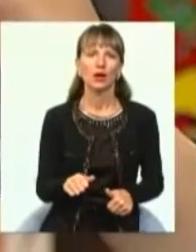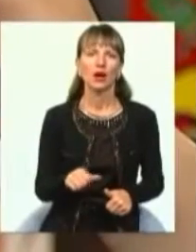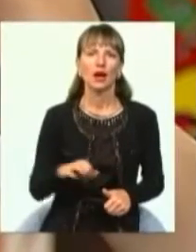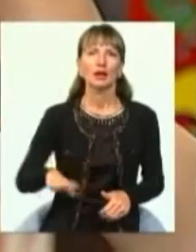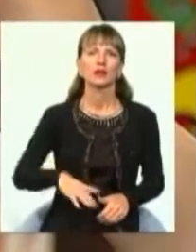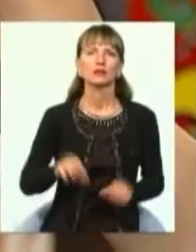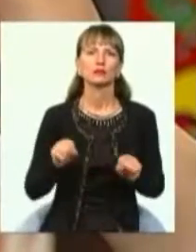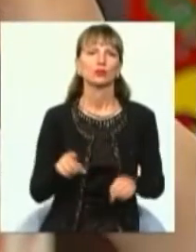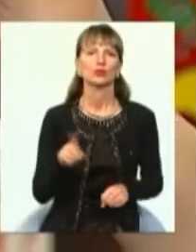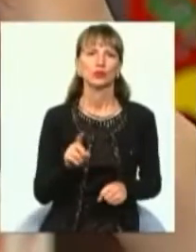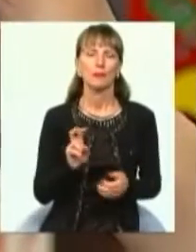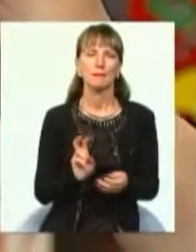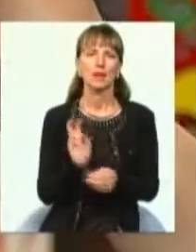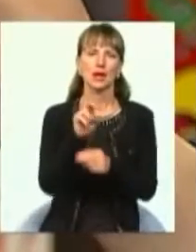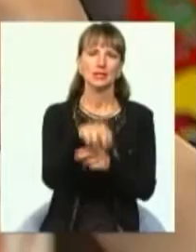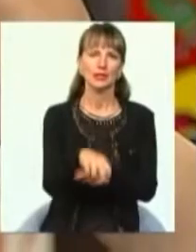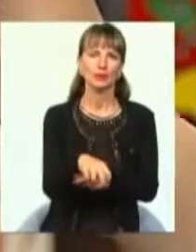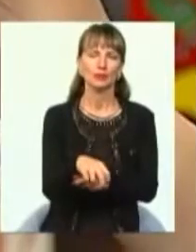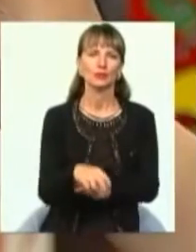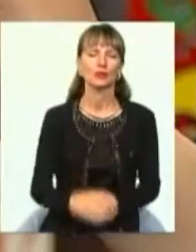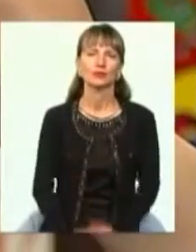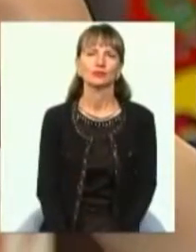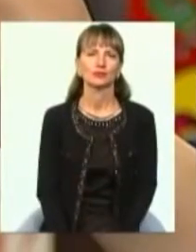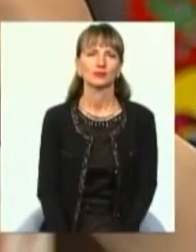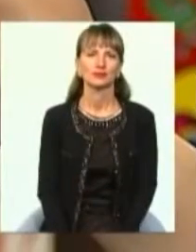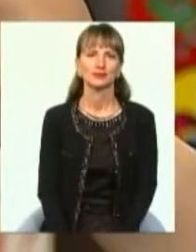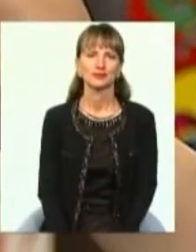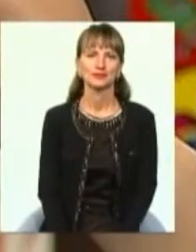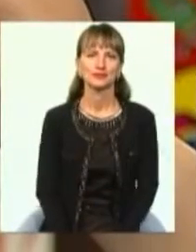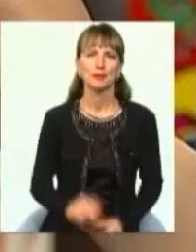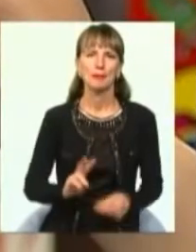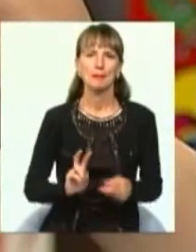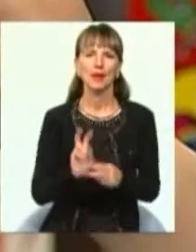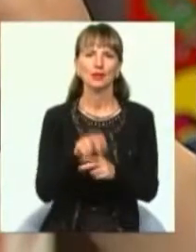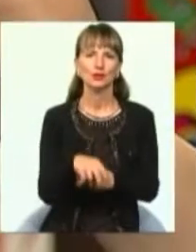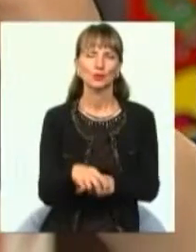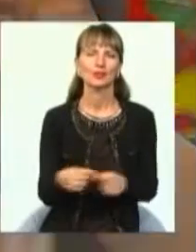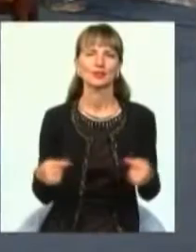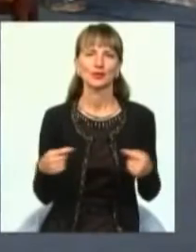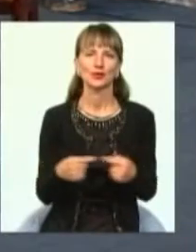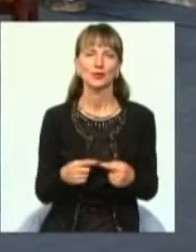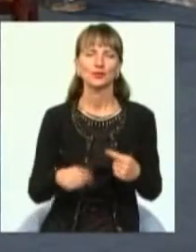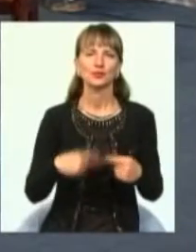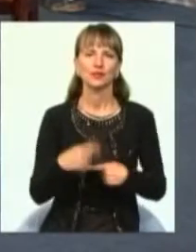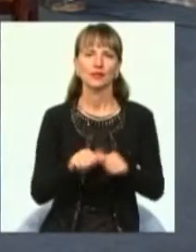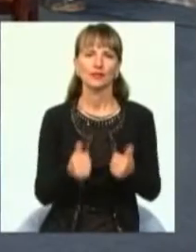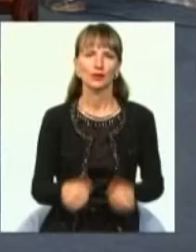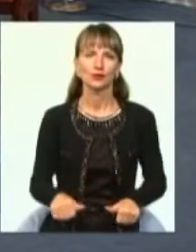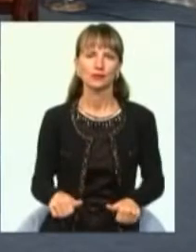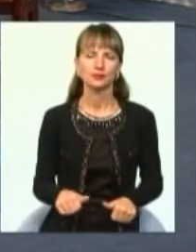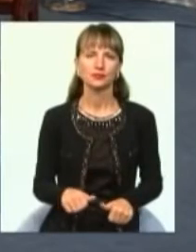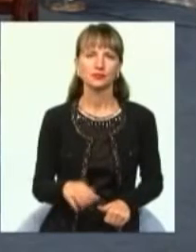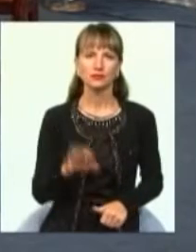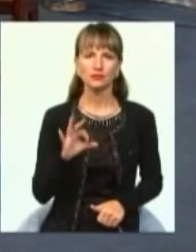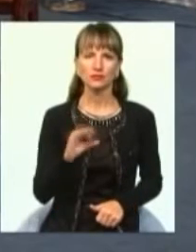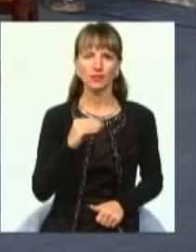може що? Перестрибнути. Перескокнути. Так, переступити. Так. Абсолютно вірно. Наступна фігура у нас?